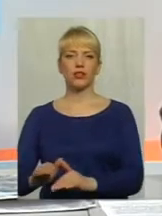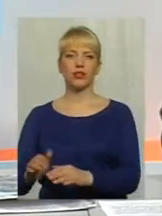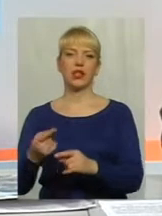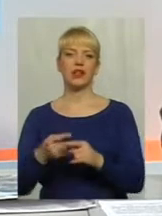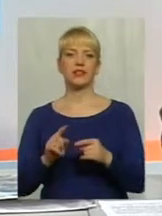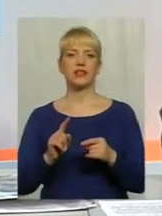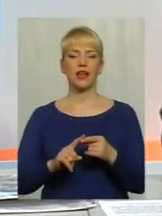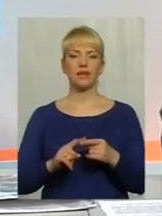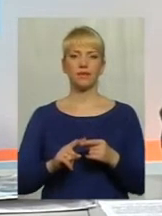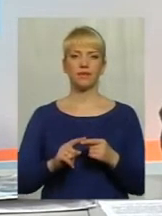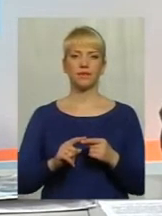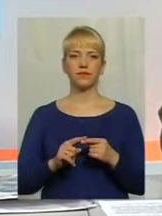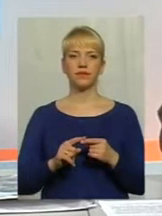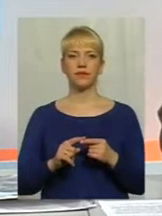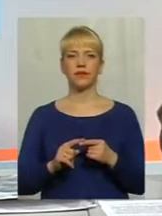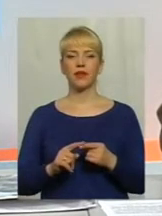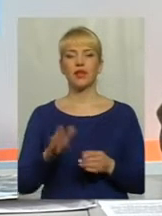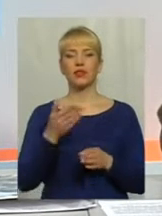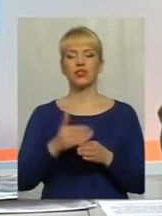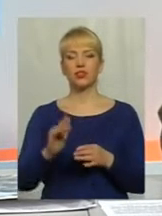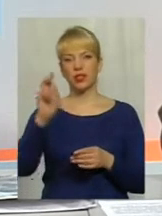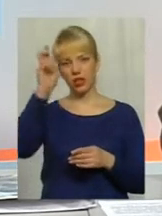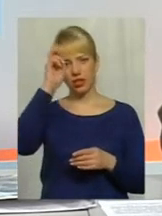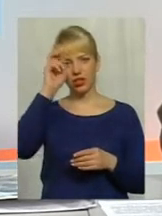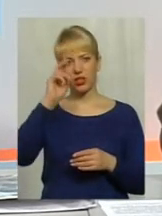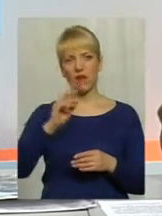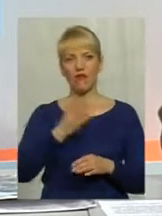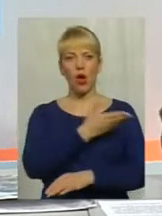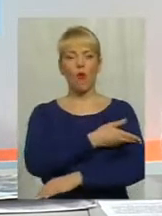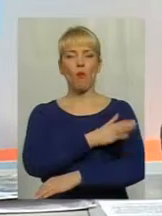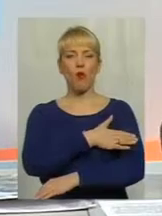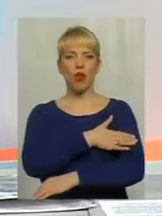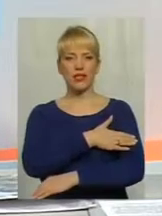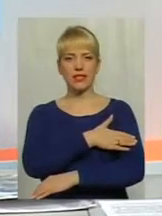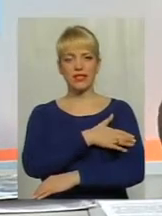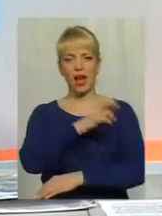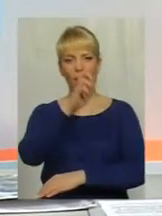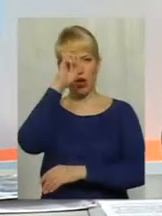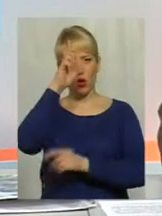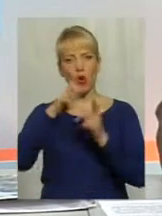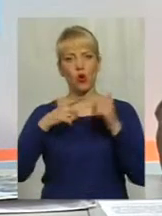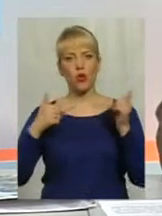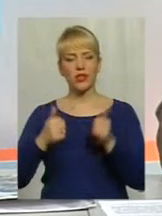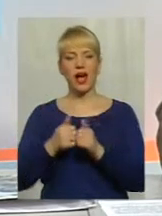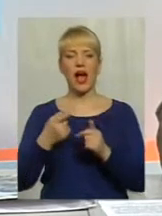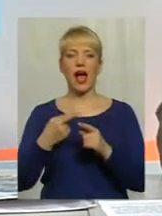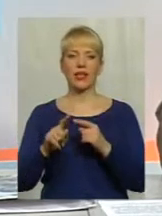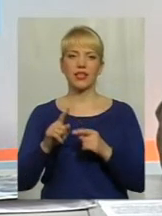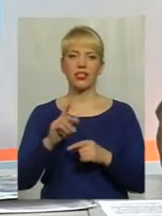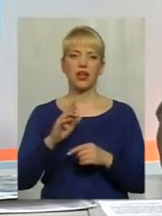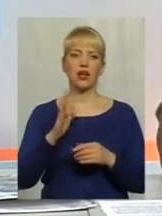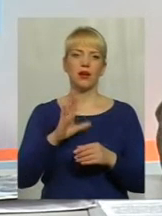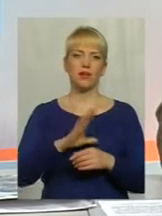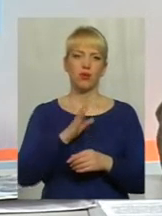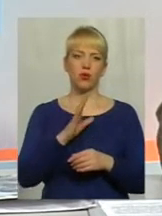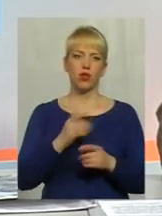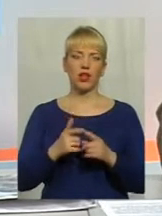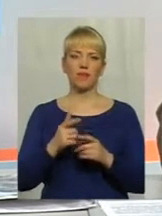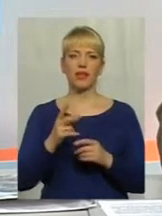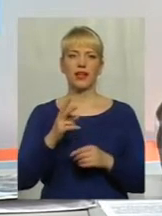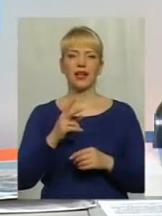така частина держави, як польська корона. Інша, волинська частина наша, доходилася до Великого